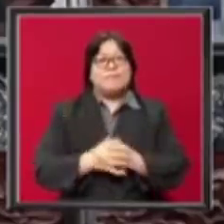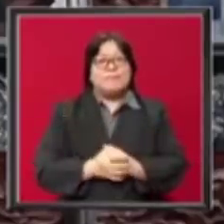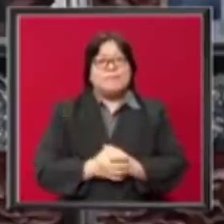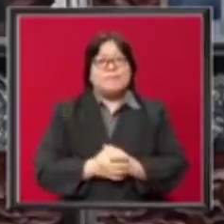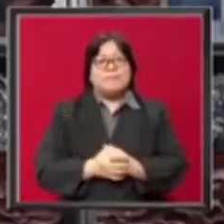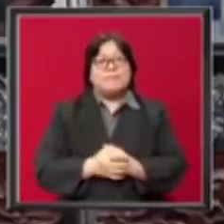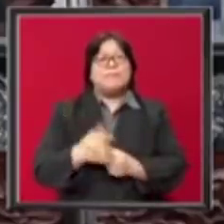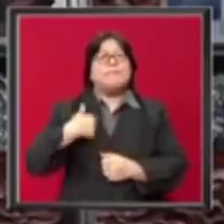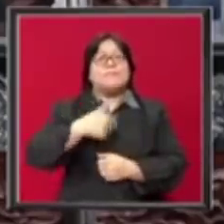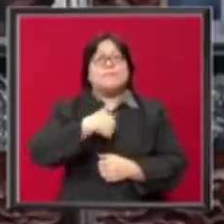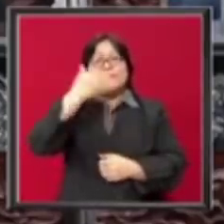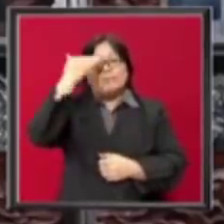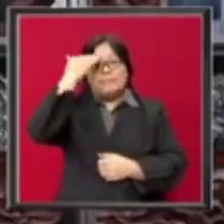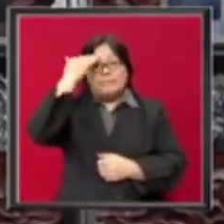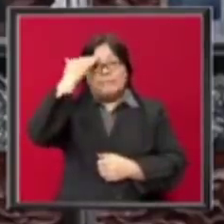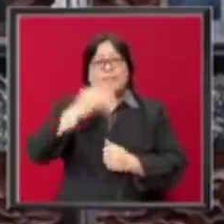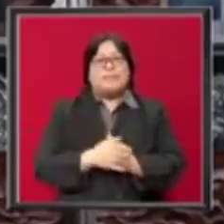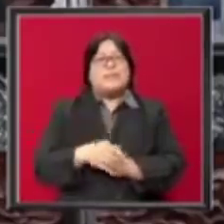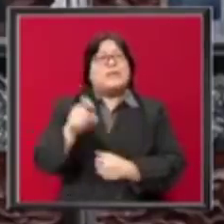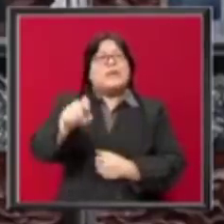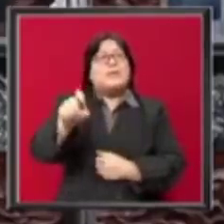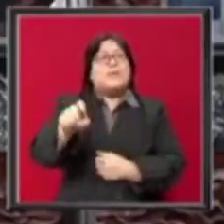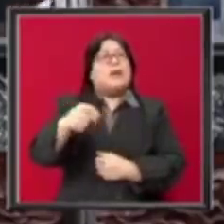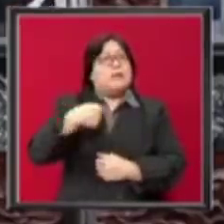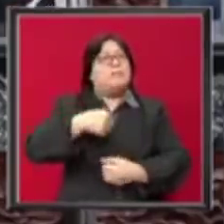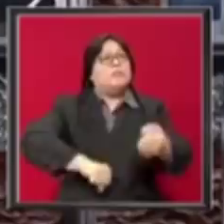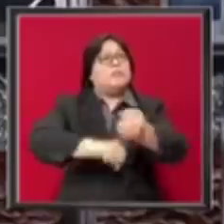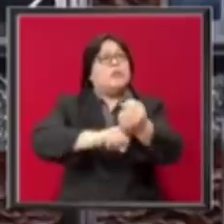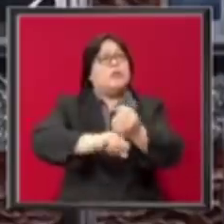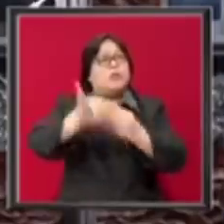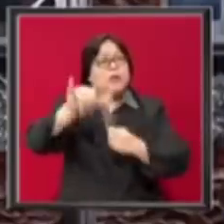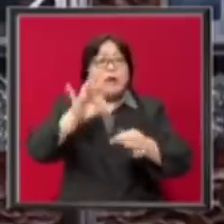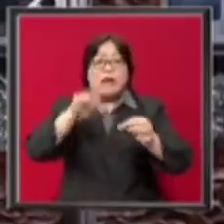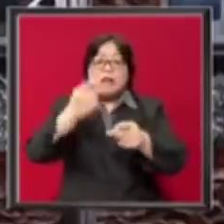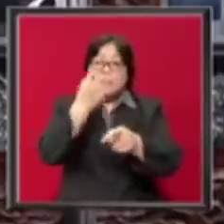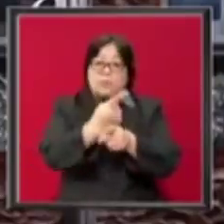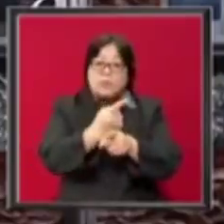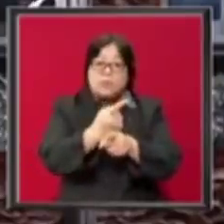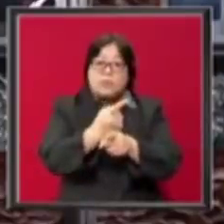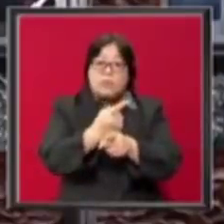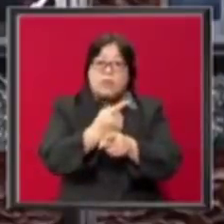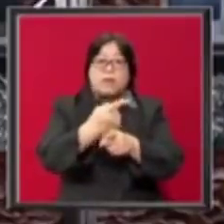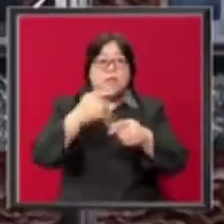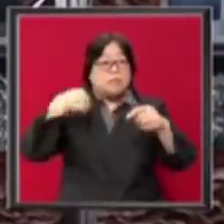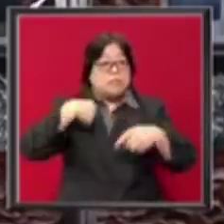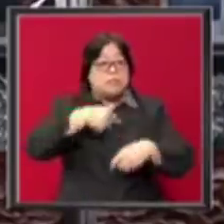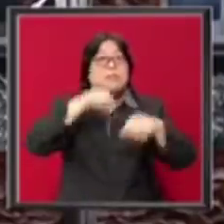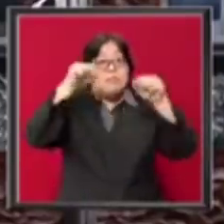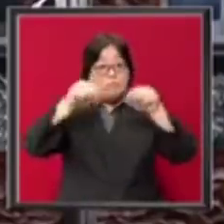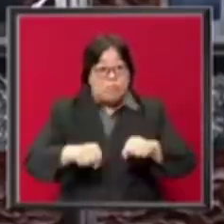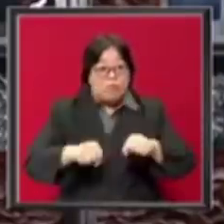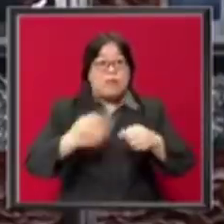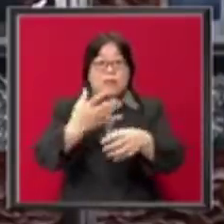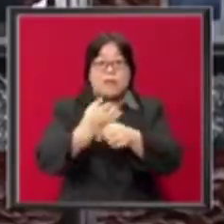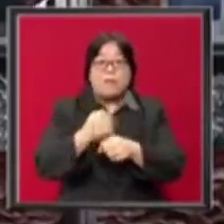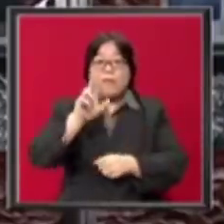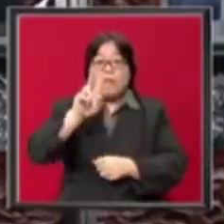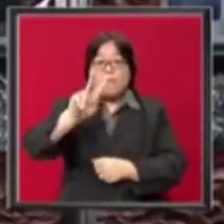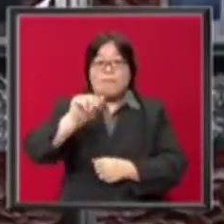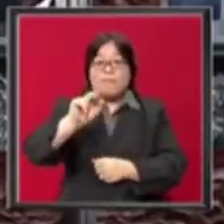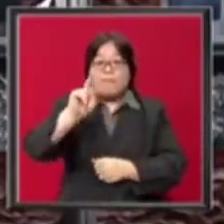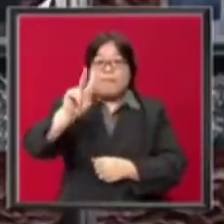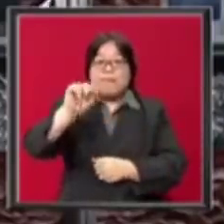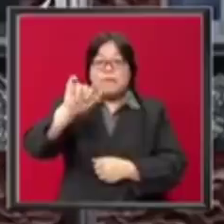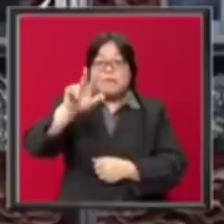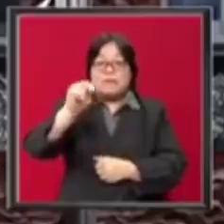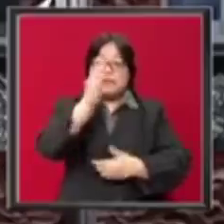jika kita tahu bahawa keperluan dan kita sokong. Kalau betul ada keupayaan kita dapat vaksin suku pertama